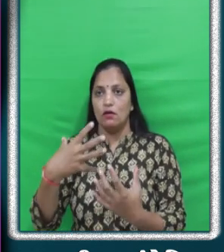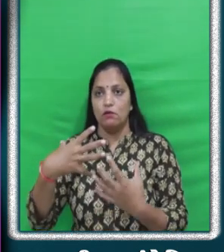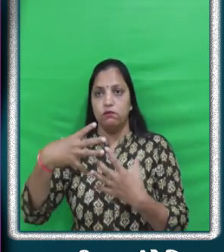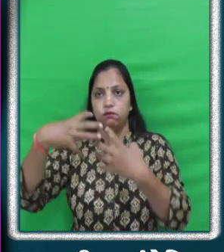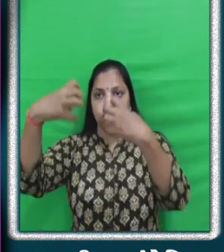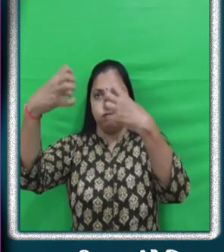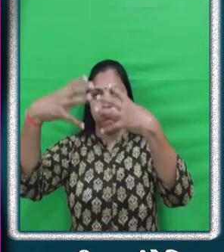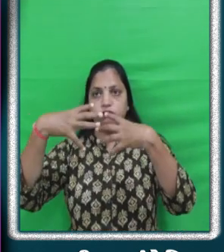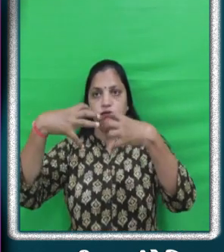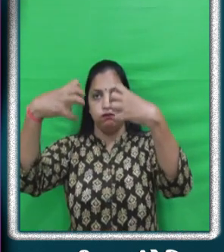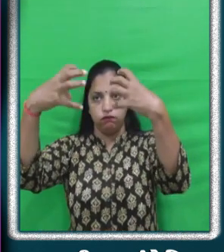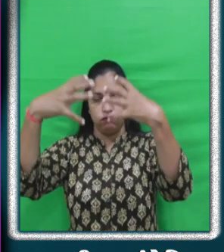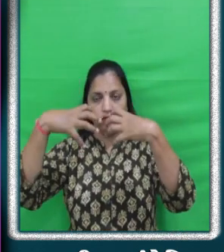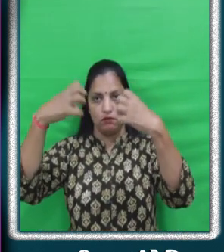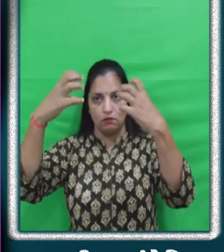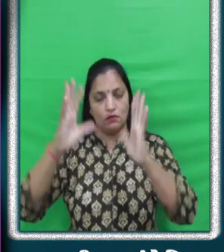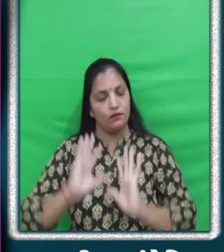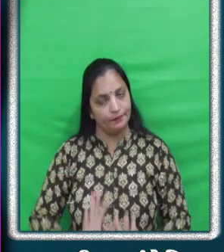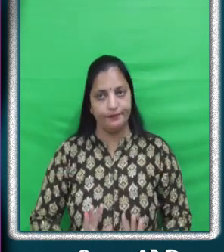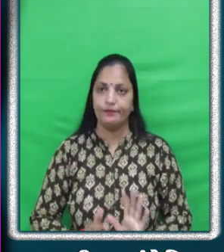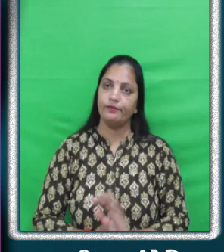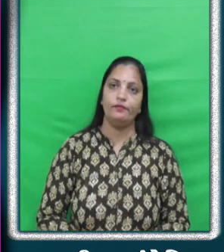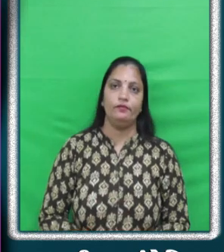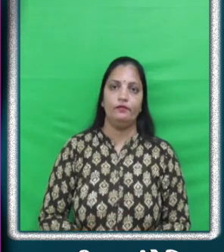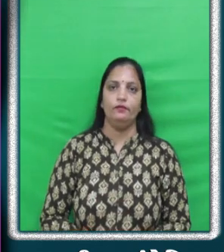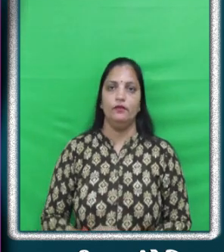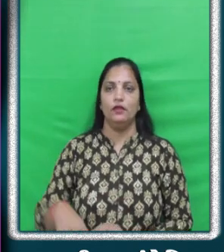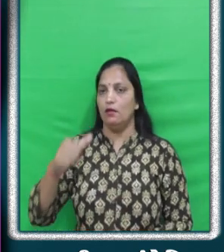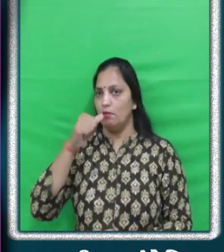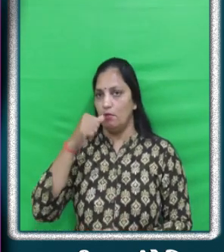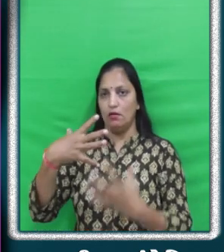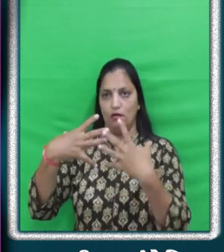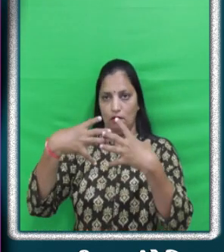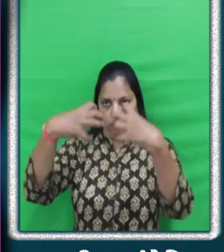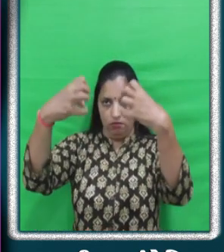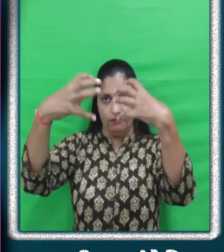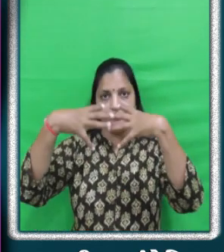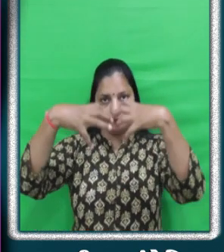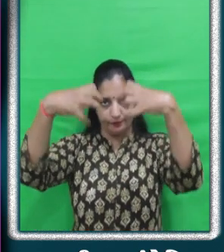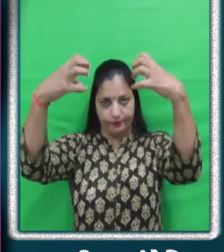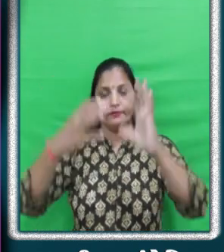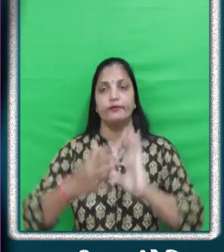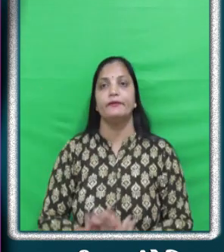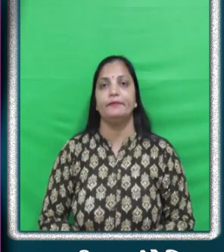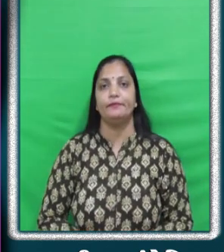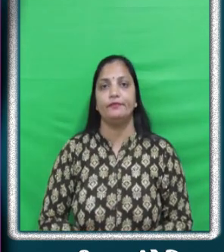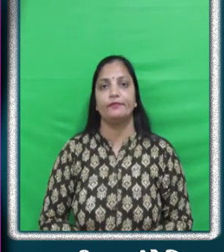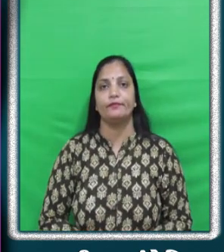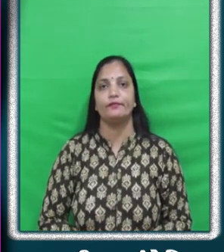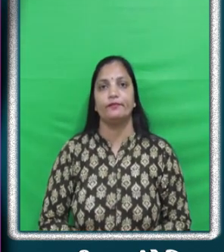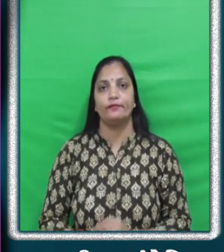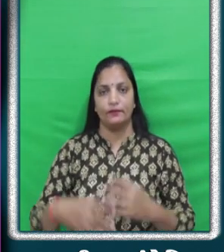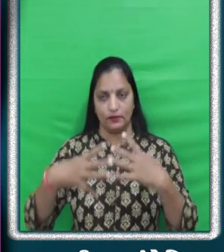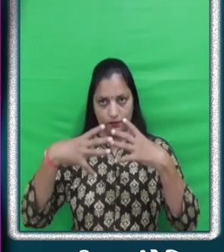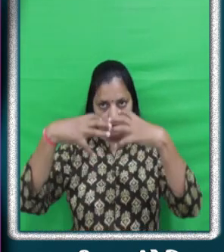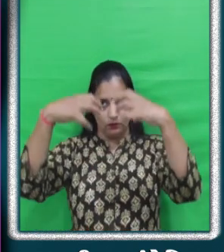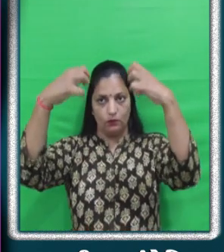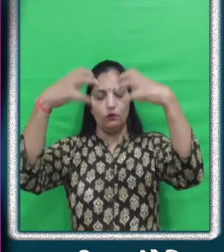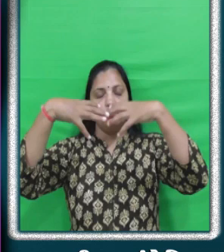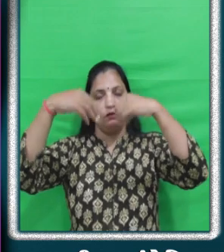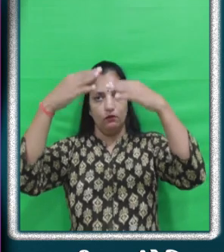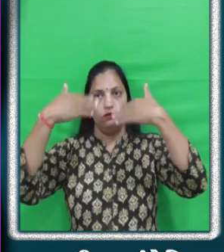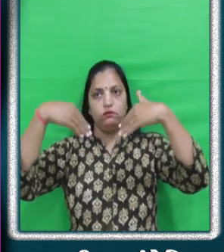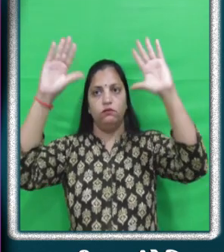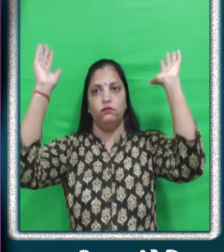પાણીનું બાષ્પોત્સર્જન, આપણે પ્રકાશ સંશ્લેષણની પ્રક્રિયામાં ભણી ગયા કે પાણીનું શું થાય છે, બાષ્પોત્સર્જન, બાષ્પ